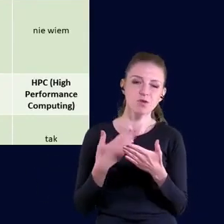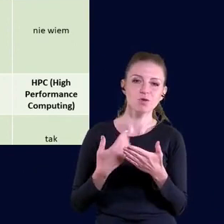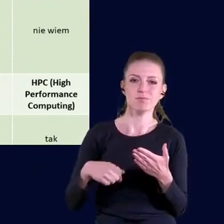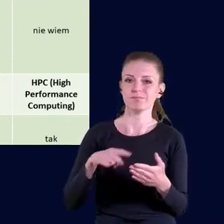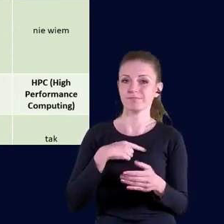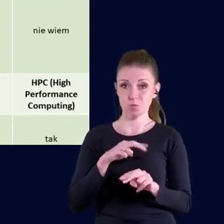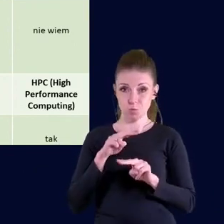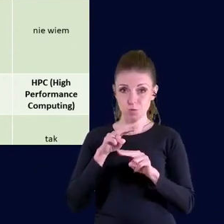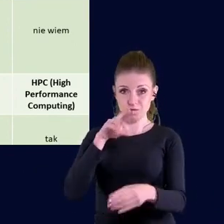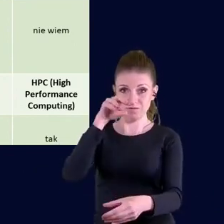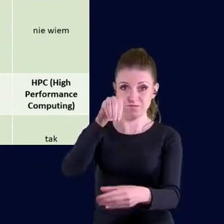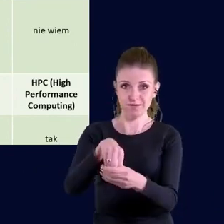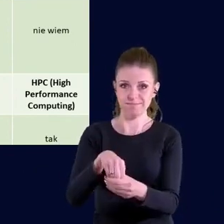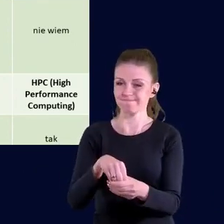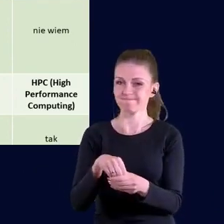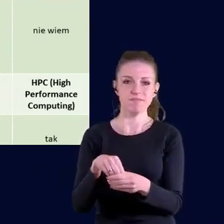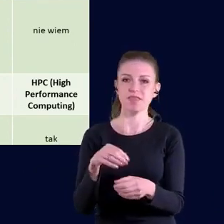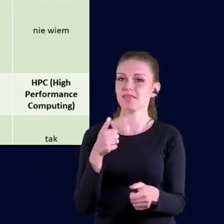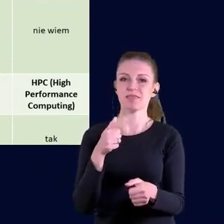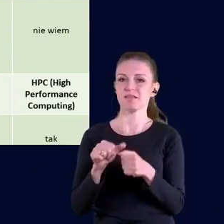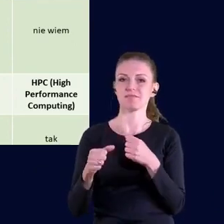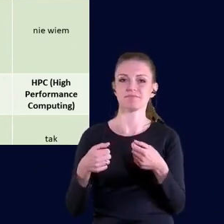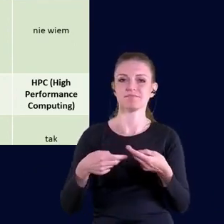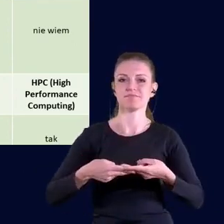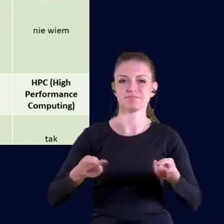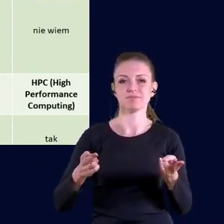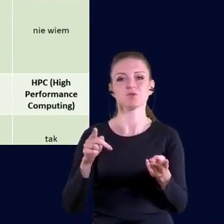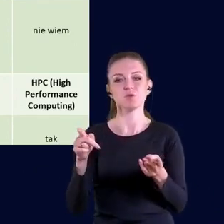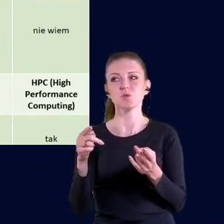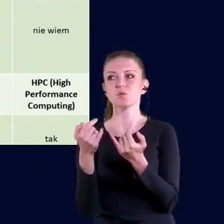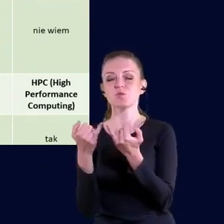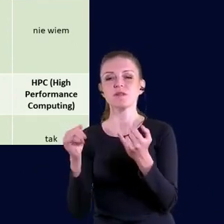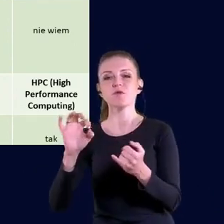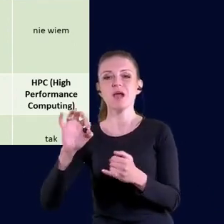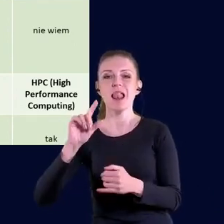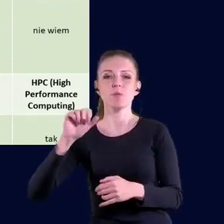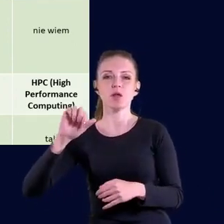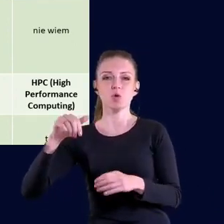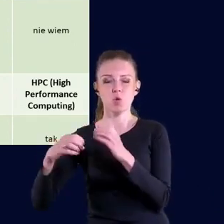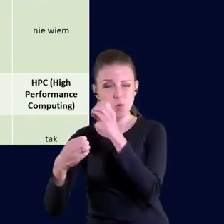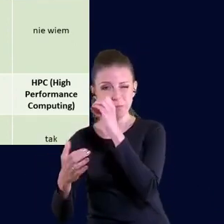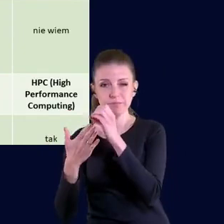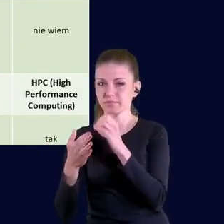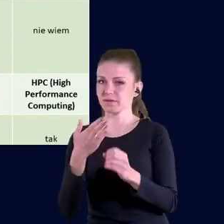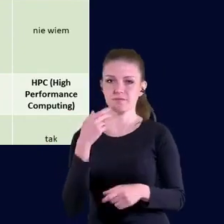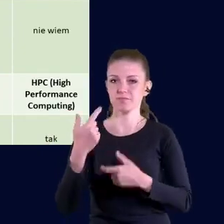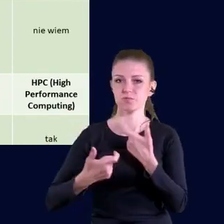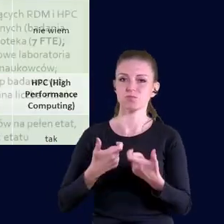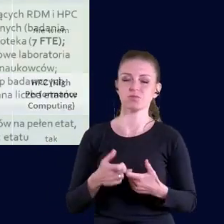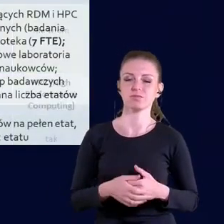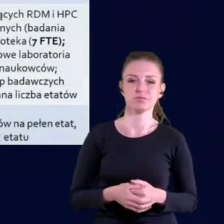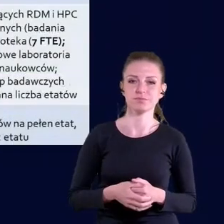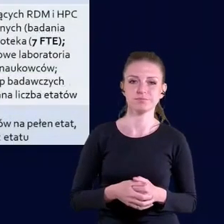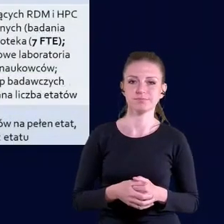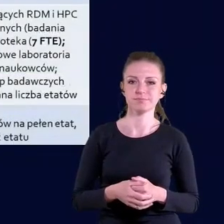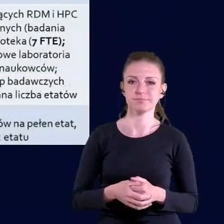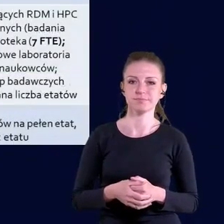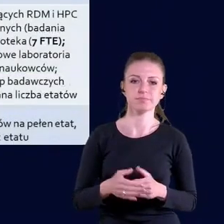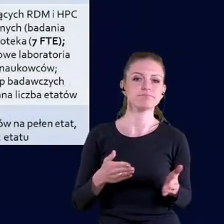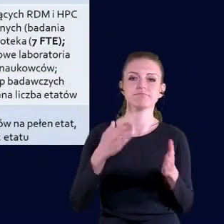udział w takich inicjatywach Udostępniania tego typu obiektów laboratoriów Dziękuję następny slajd